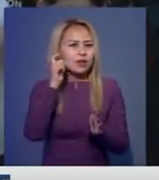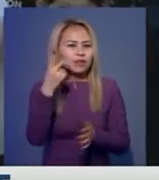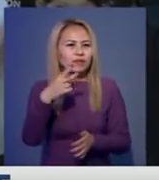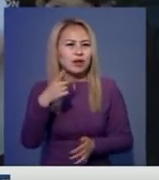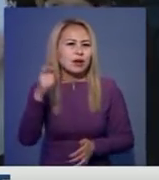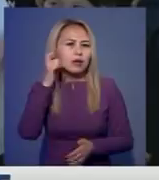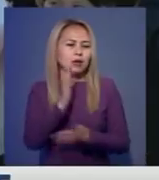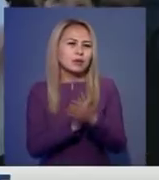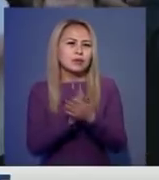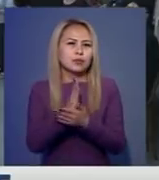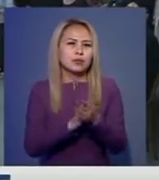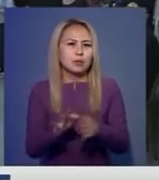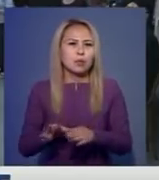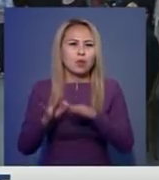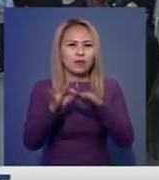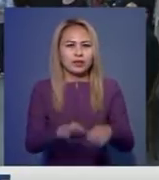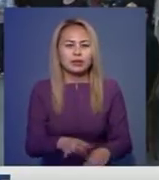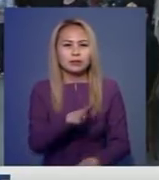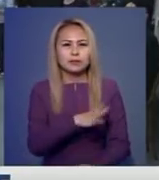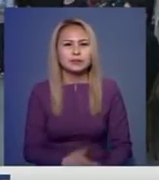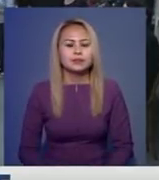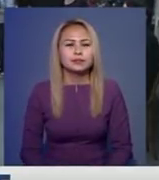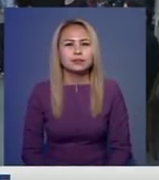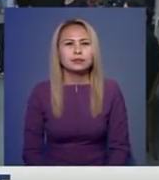жылы ішкі істер саласында өткен.